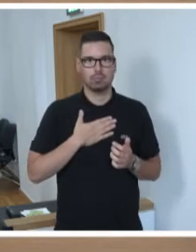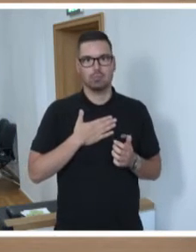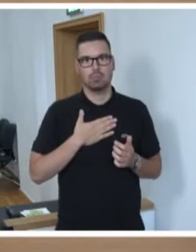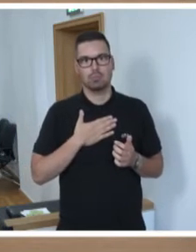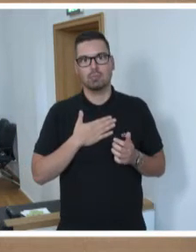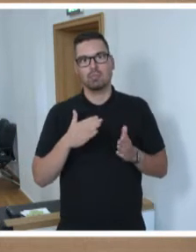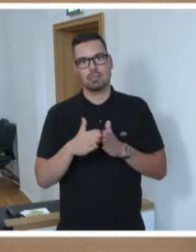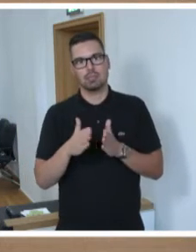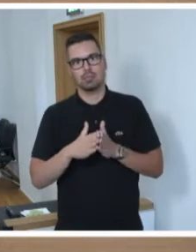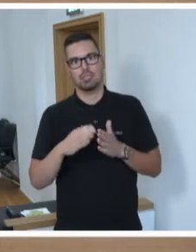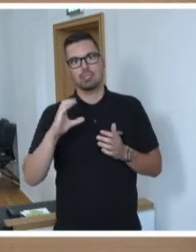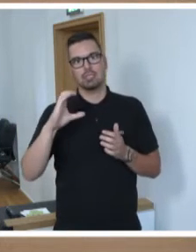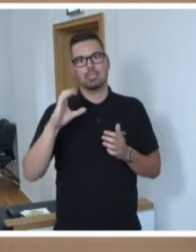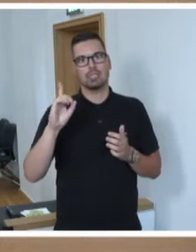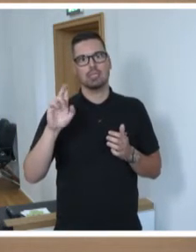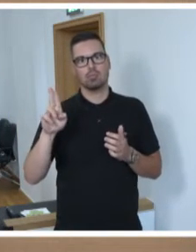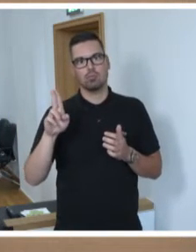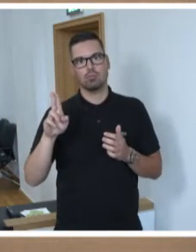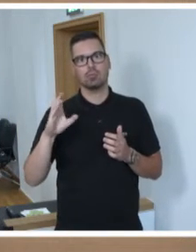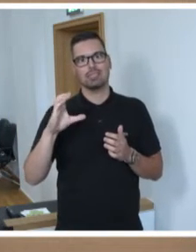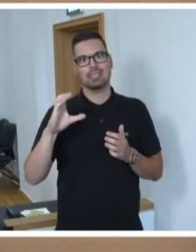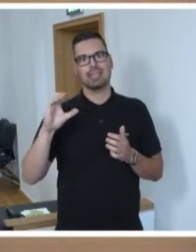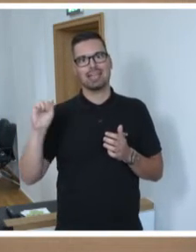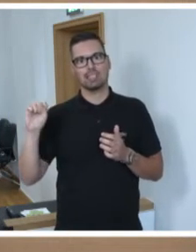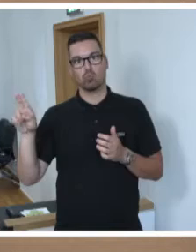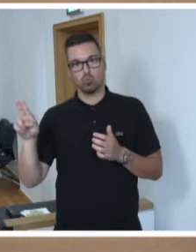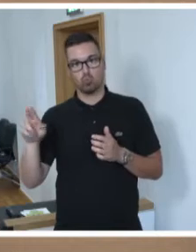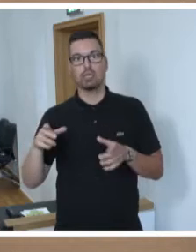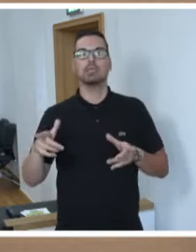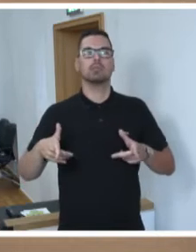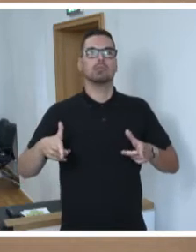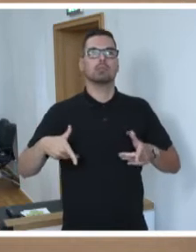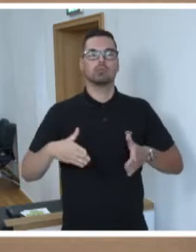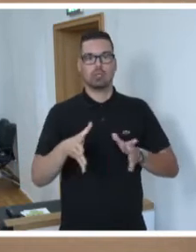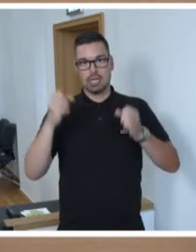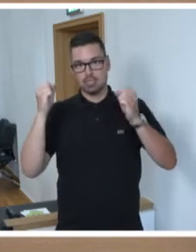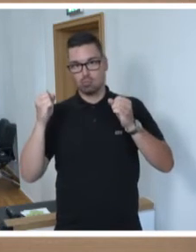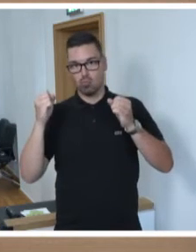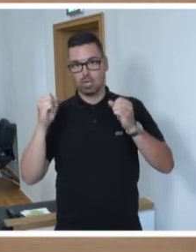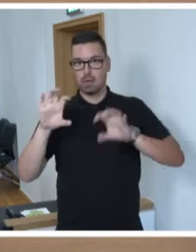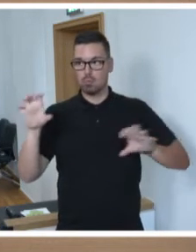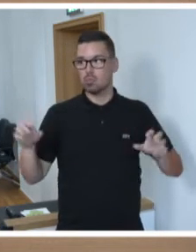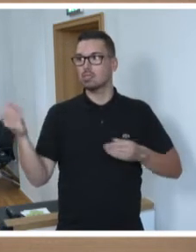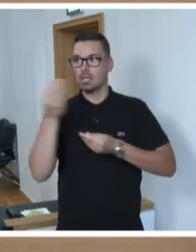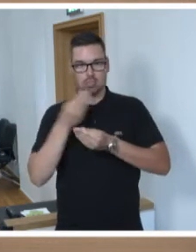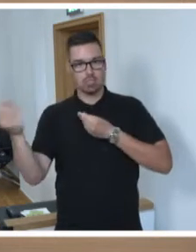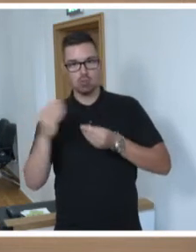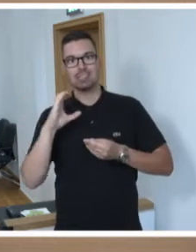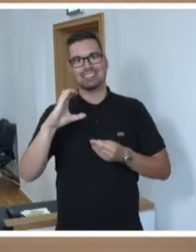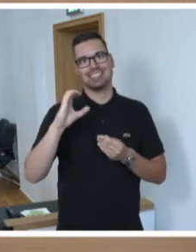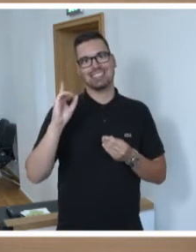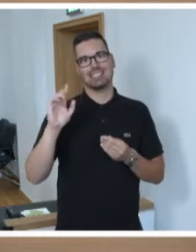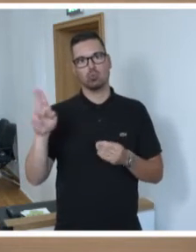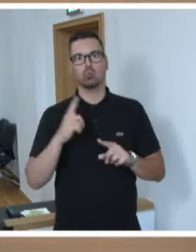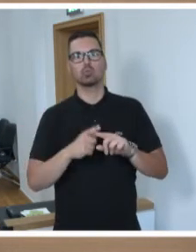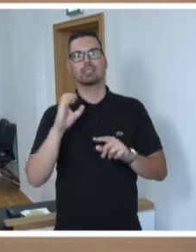EVP-Fraktion, also der CDU-CSU, in Straßburg und Brüssel dort informiert und ausgetauscht. Und es ist gut, dass die Abgeordneten der CDU und der CSU